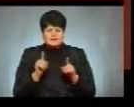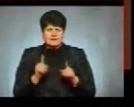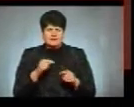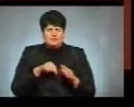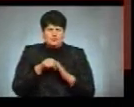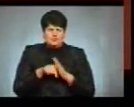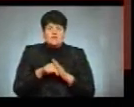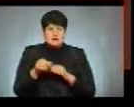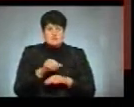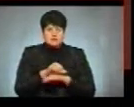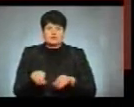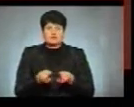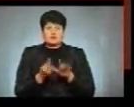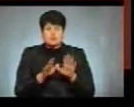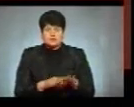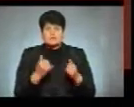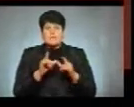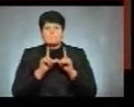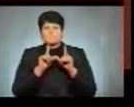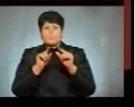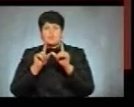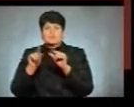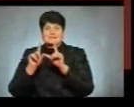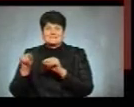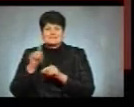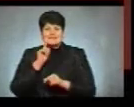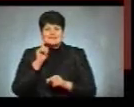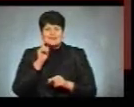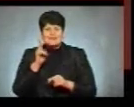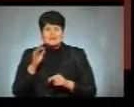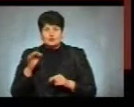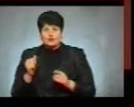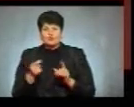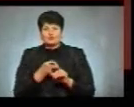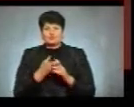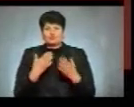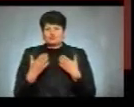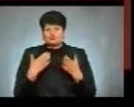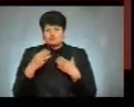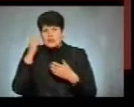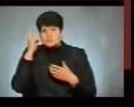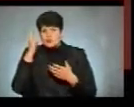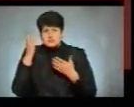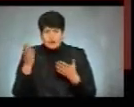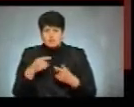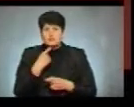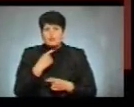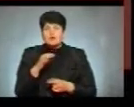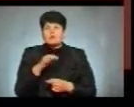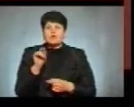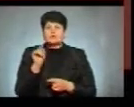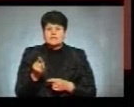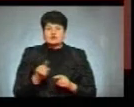для зовнішньої. І оце зараз якраз поїздки Зеленського і стосунки з послами, і з Порошенка так само, вони і кажуть про те,